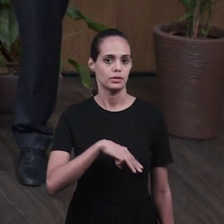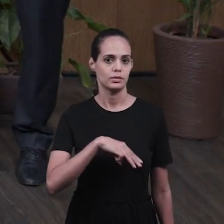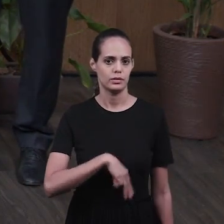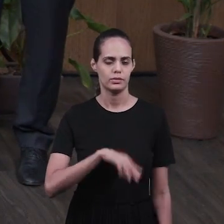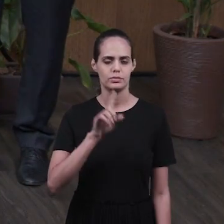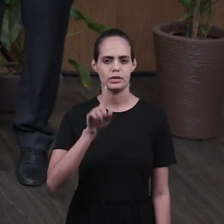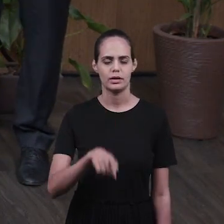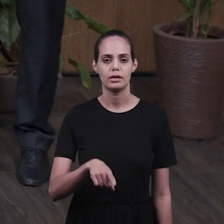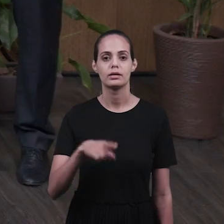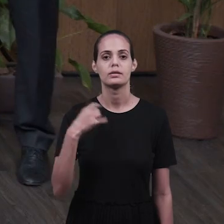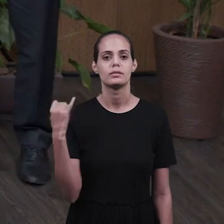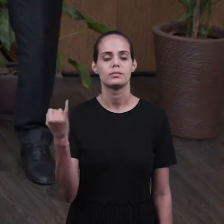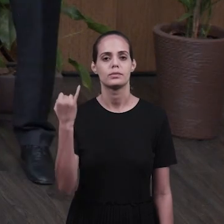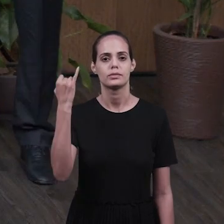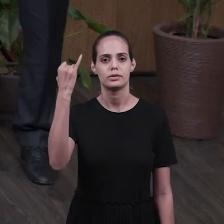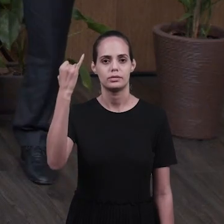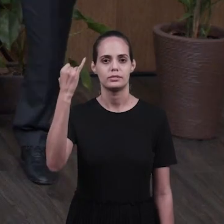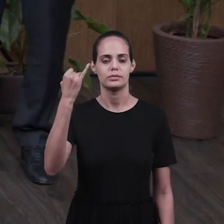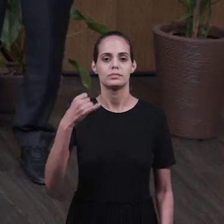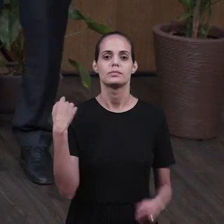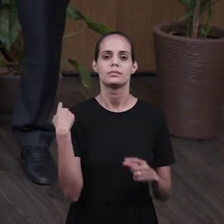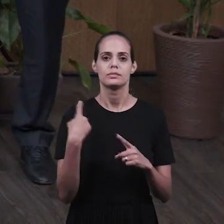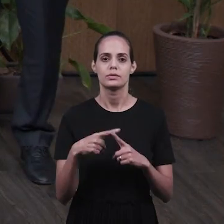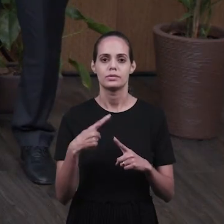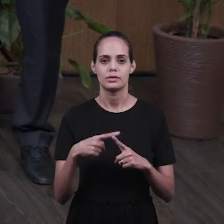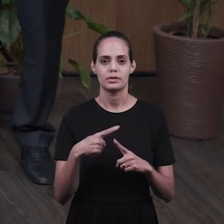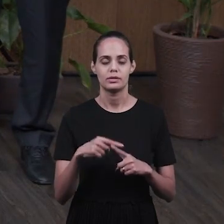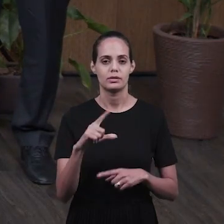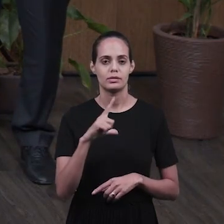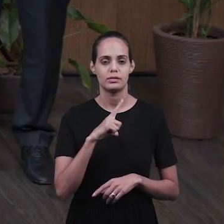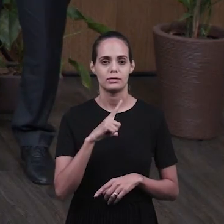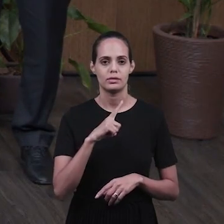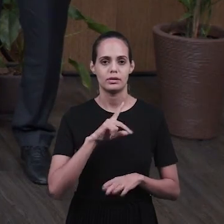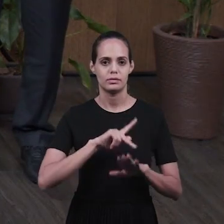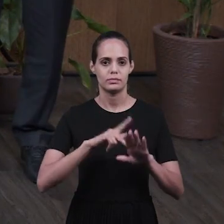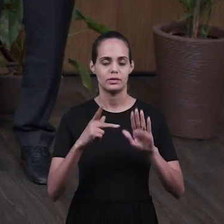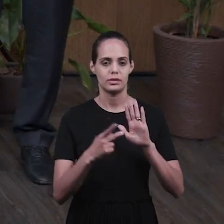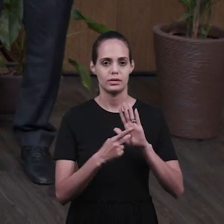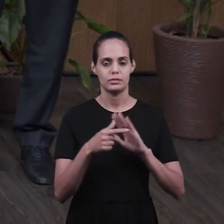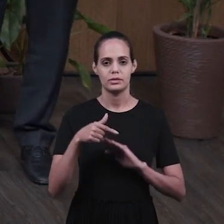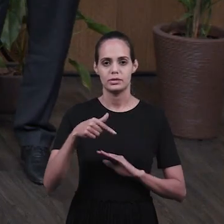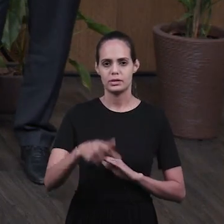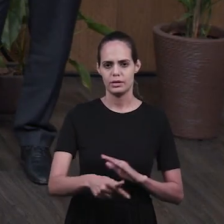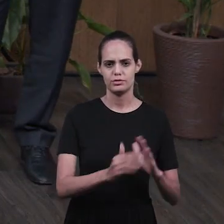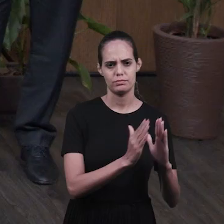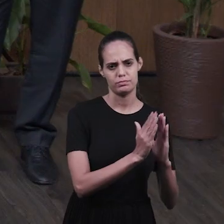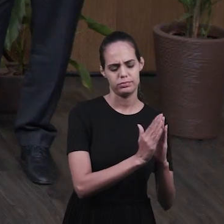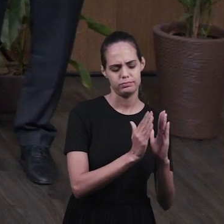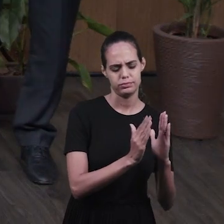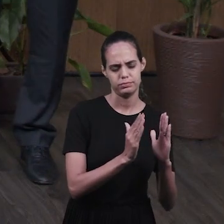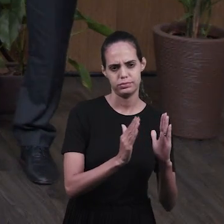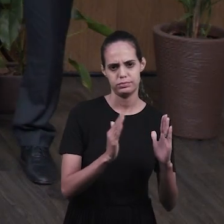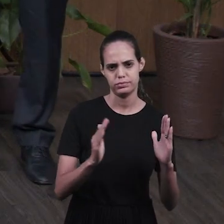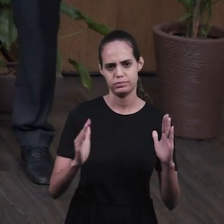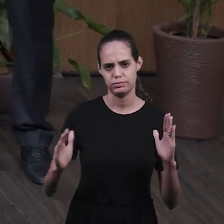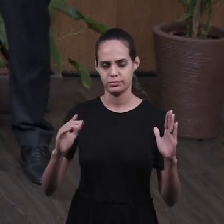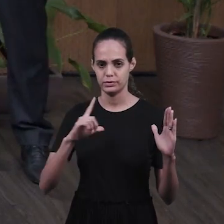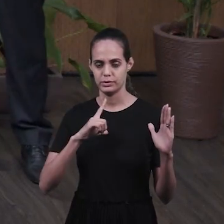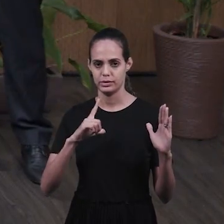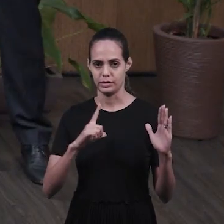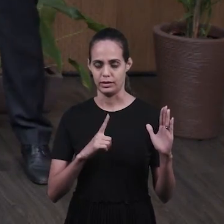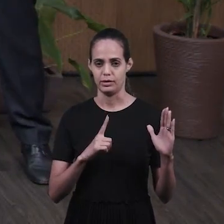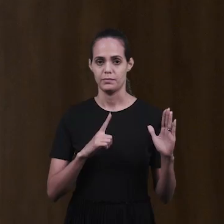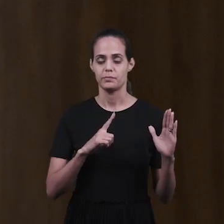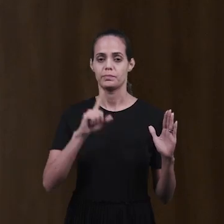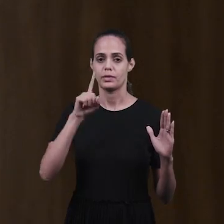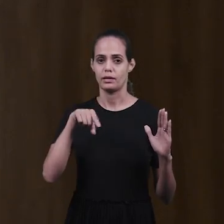important. De la même manière, elles ont, ces 7 paraboles, un caractère séquentiel. Et pour